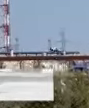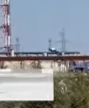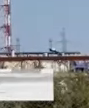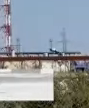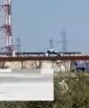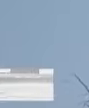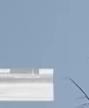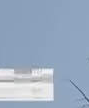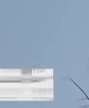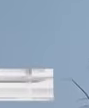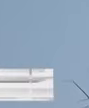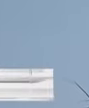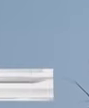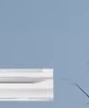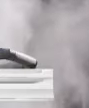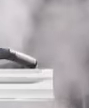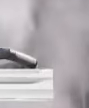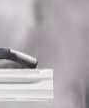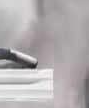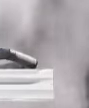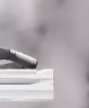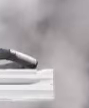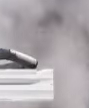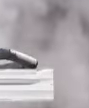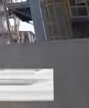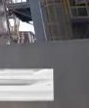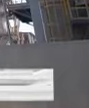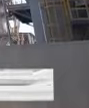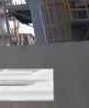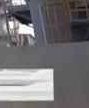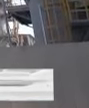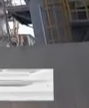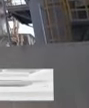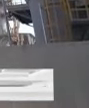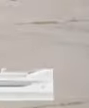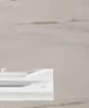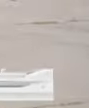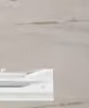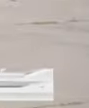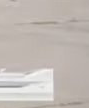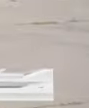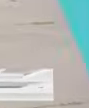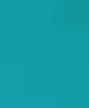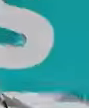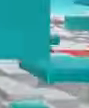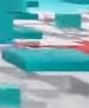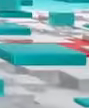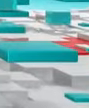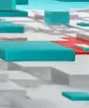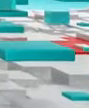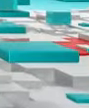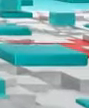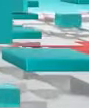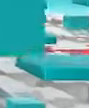Маңғыстау атом энергетика комбинатындағы апатқа кінәлілер жауапқа тартылады. Президент тапсырмасымен арнайы комиссия құрылды.